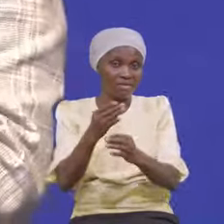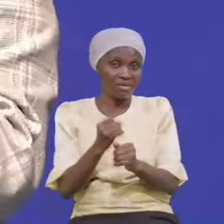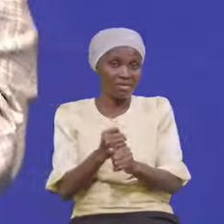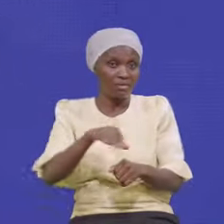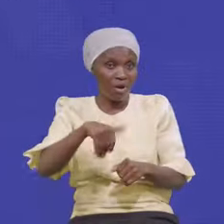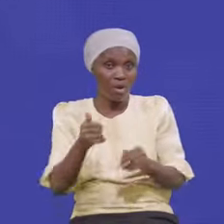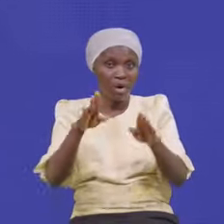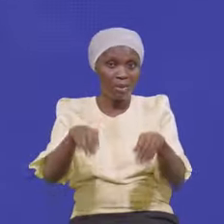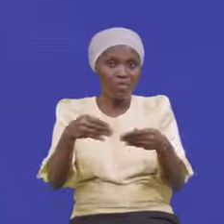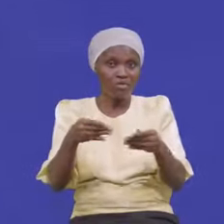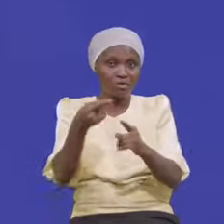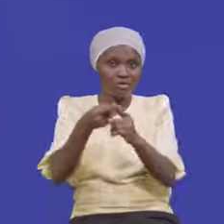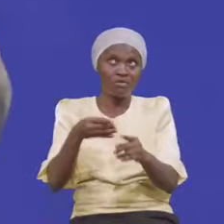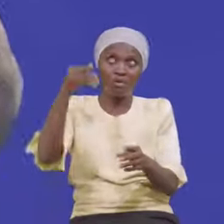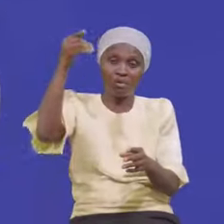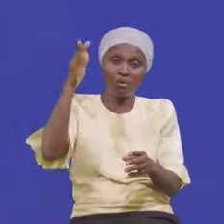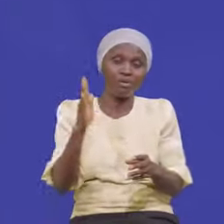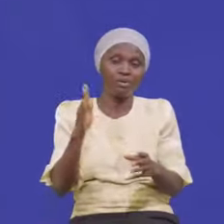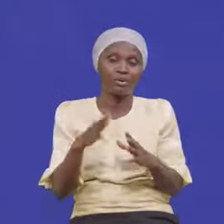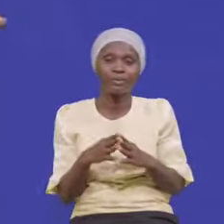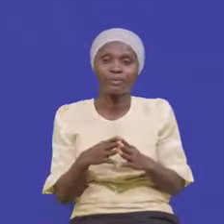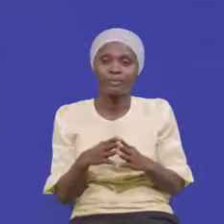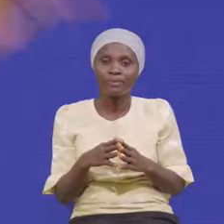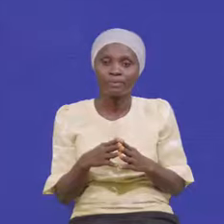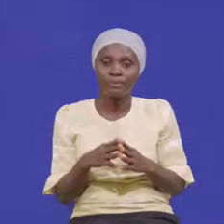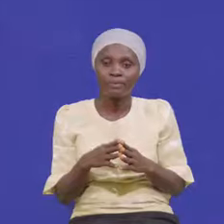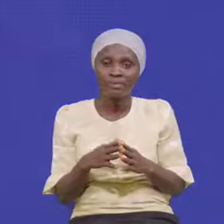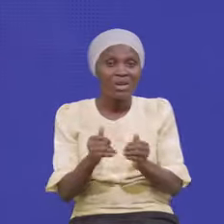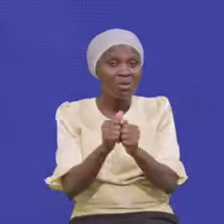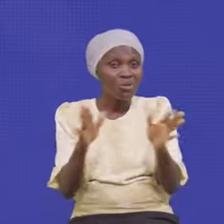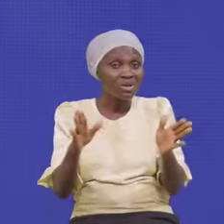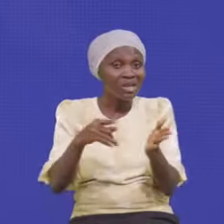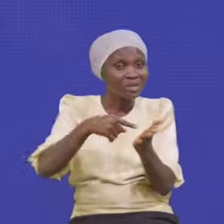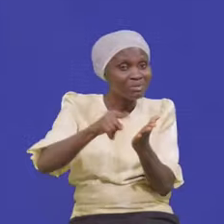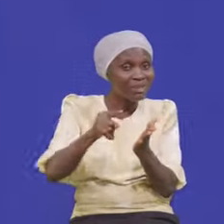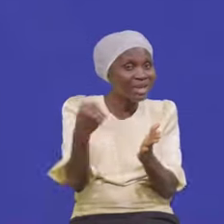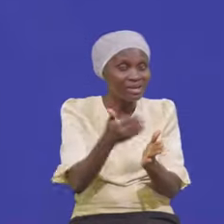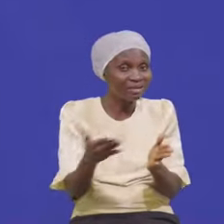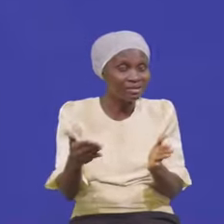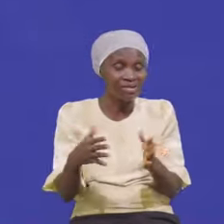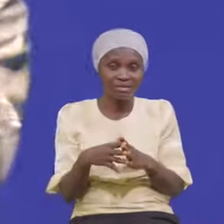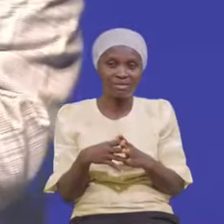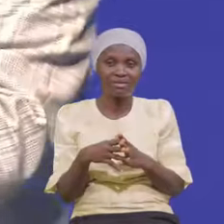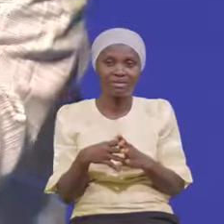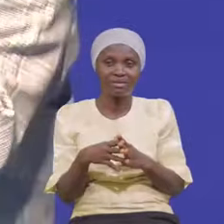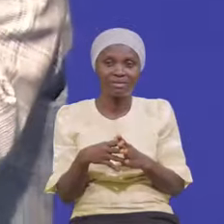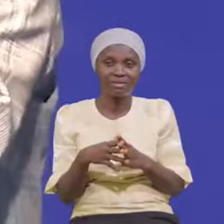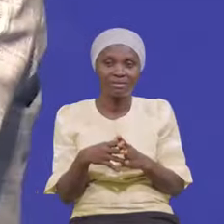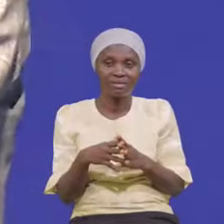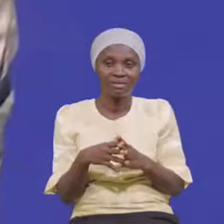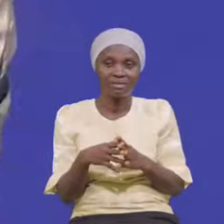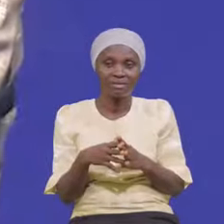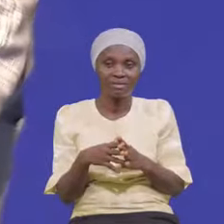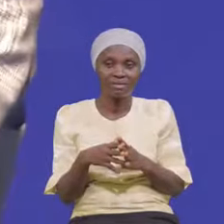of God. మనము దేవుని వనరులు స్వీకరిస్తుండగా. Without paying anything. ఏ విధమైన వెల వెచ్చించకుండానే. We come